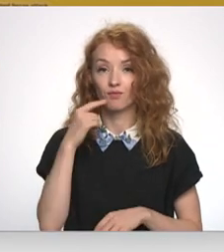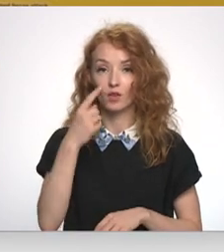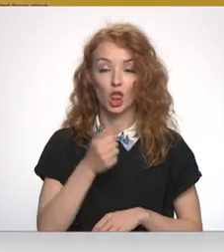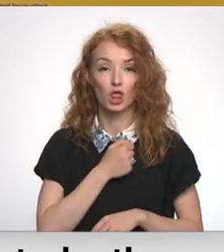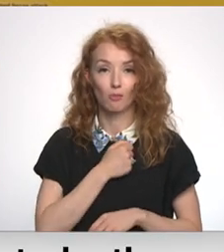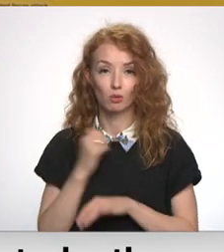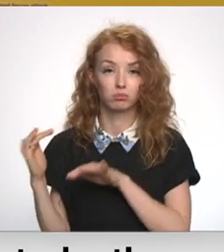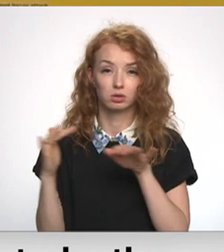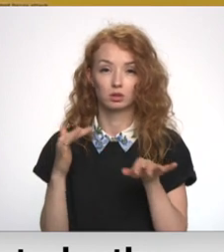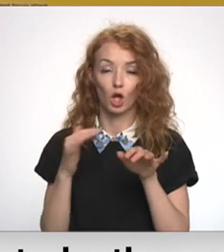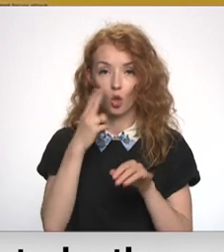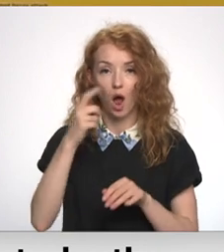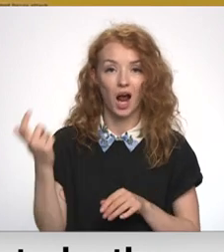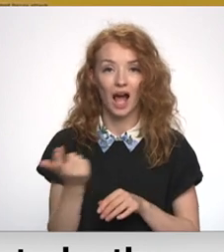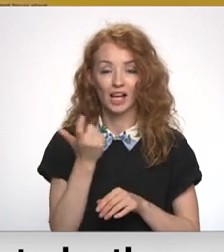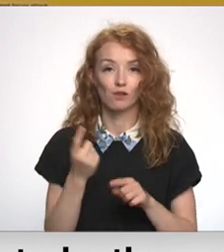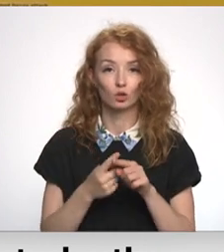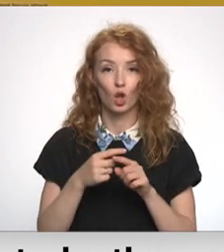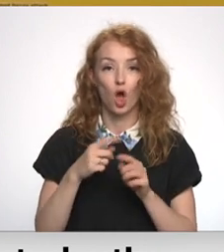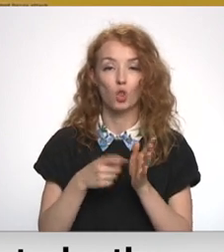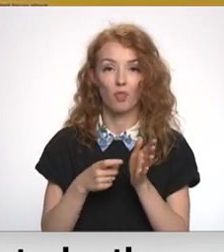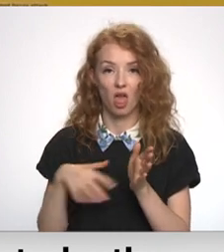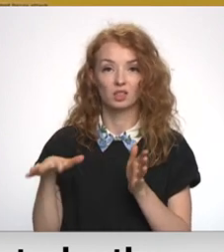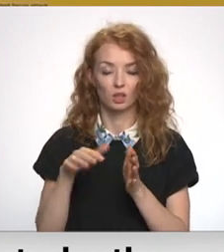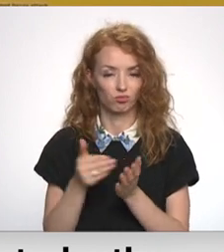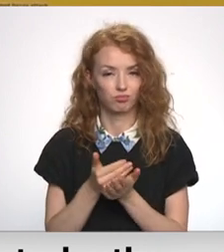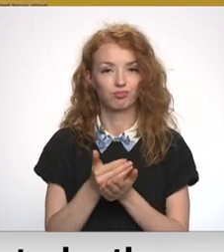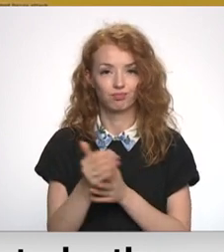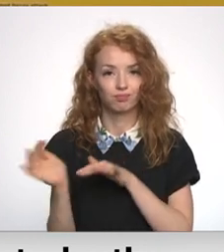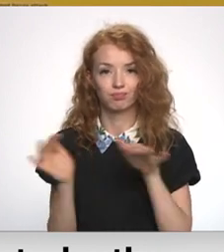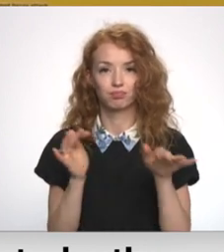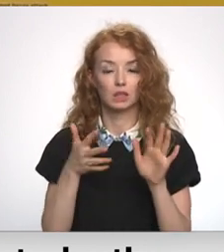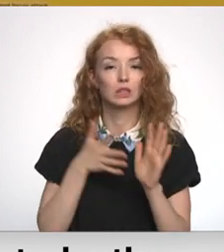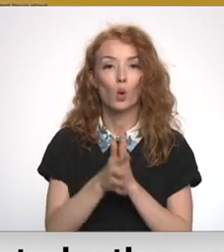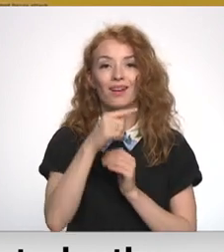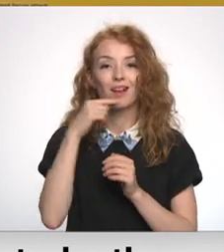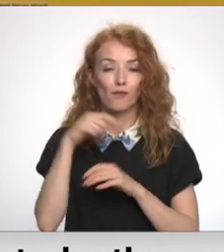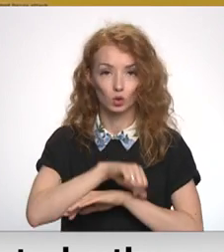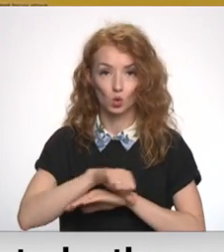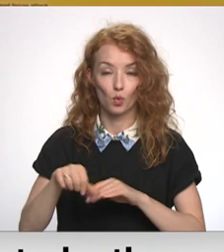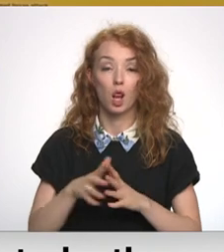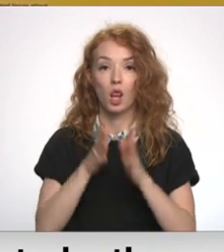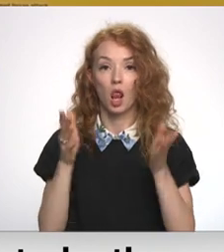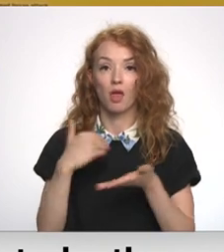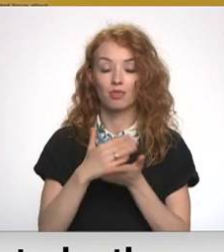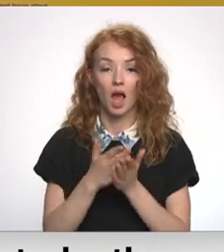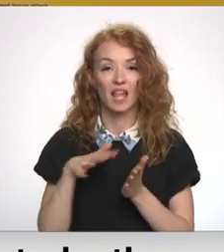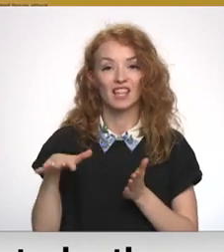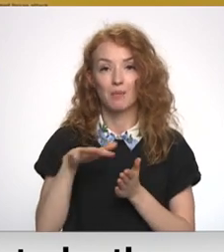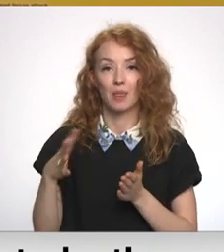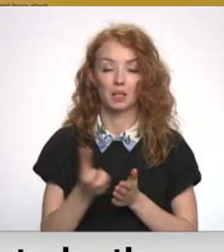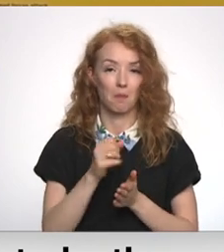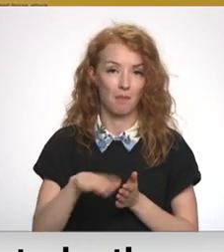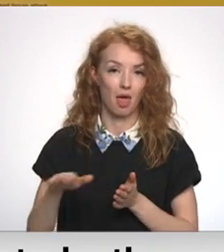Diemžēl pieplūdums no Harkivas un Doņeckas reģioniem turpinās. Pārsvarā viņi ierodas caur Krievijas robežām. Vairumā gadījumu tās ir ģimenes ar